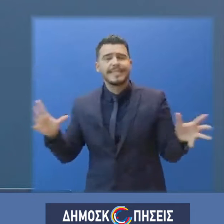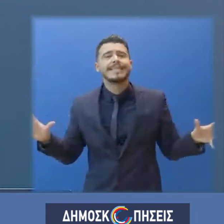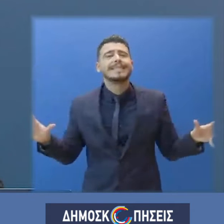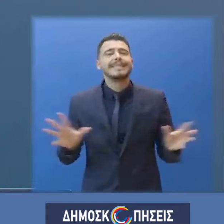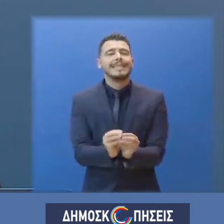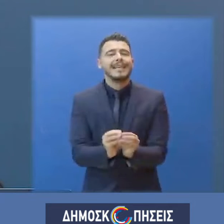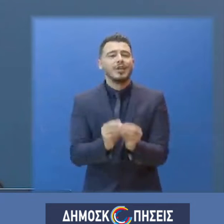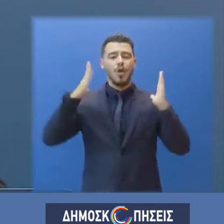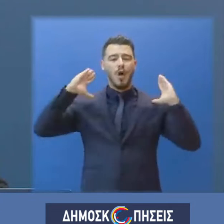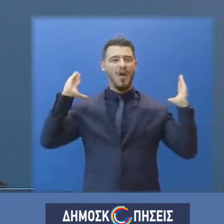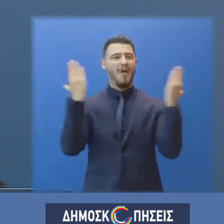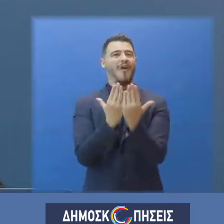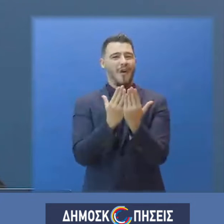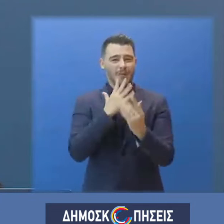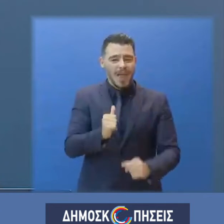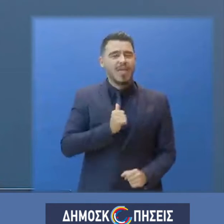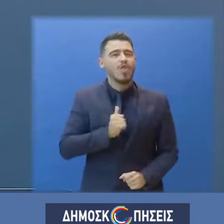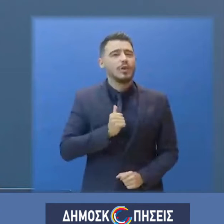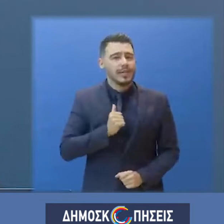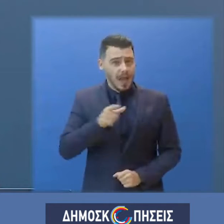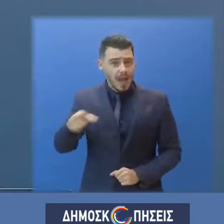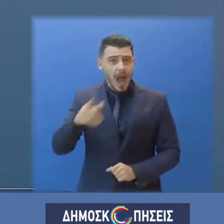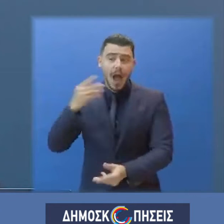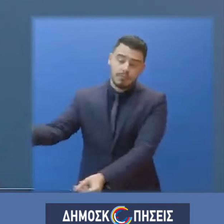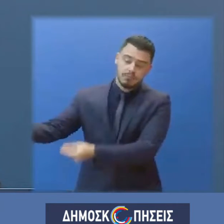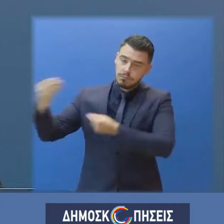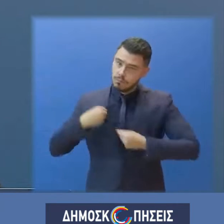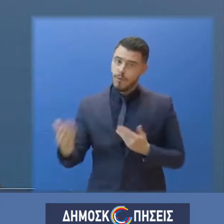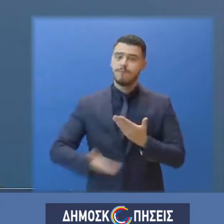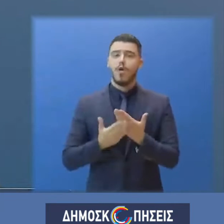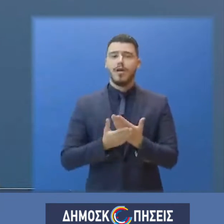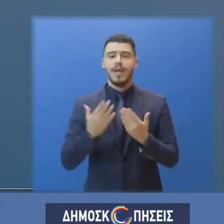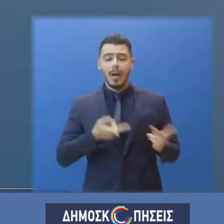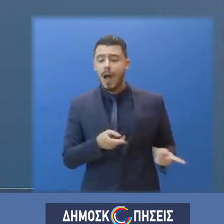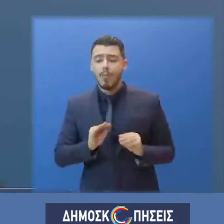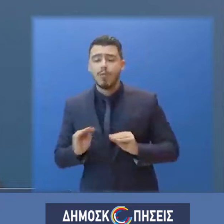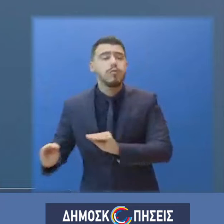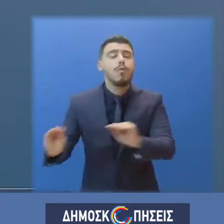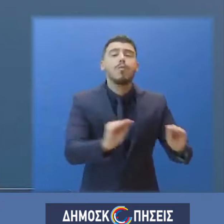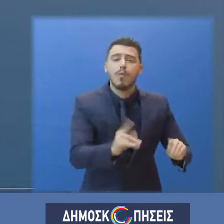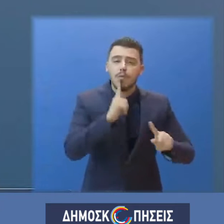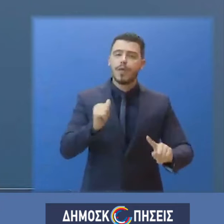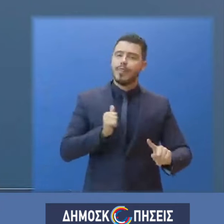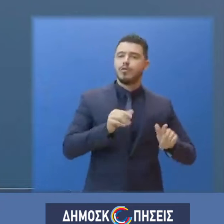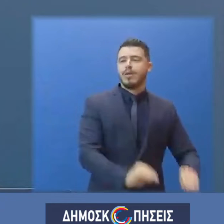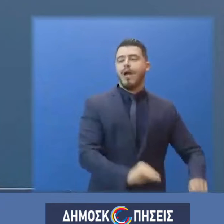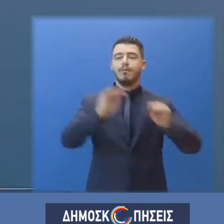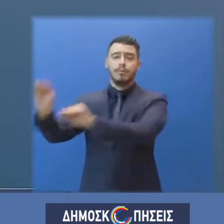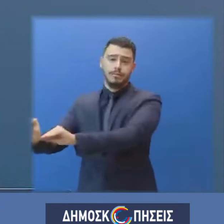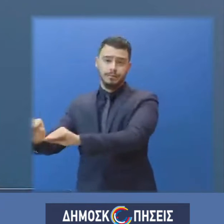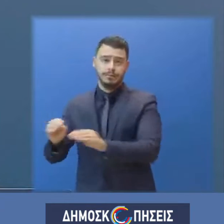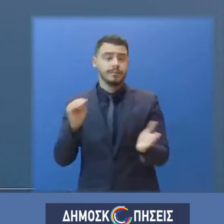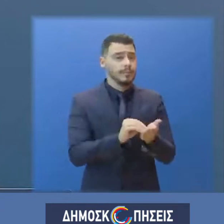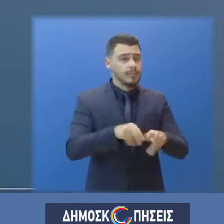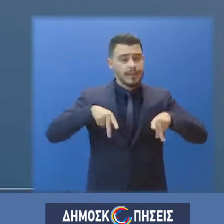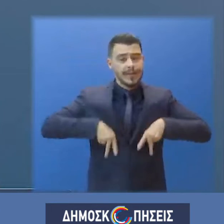εντατικής θεραπείας του ιδιωτικού τομέα βρίσκεται στη διάθεση του ΕΣΥ. Επιπλέον, το Υπουργείο Υγείας έχει δώσει κίνητρα σε